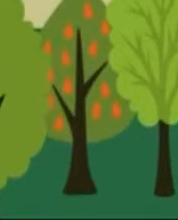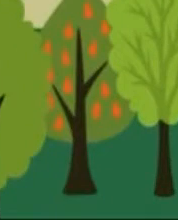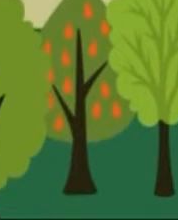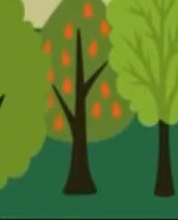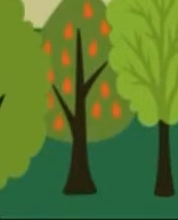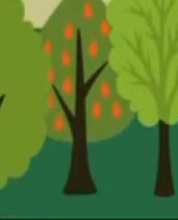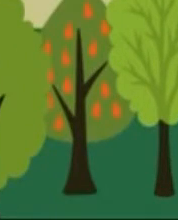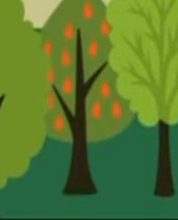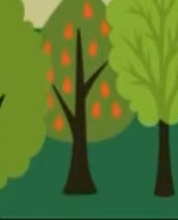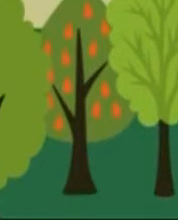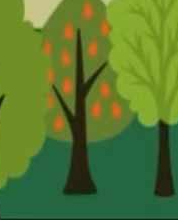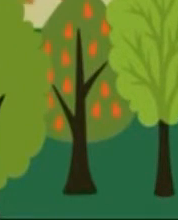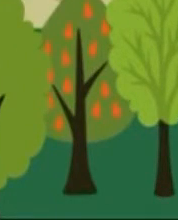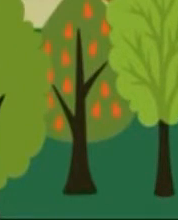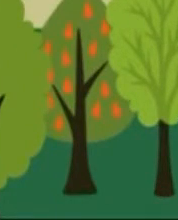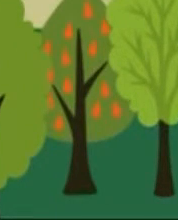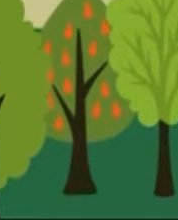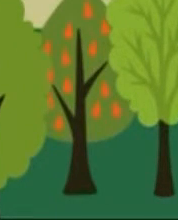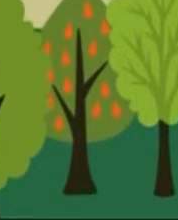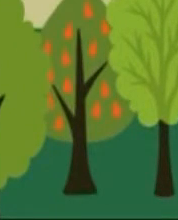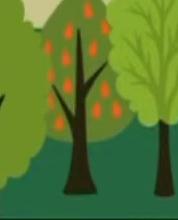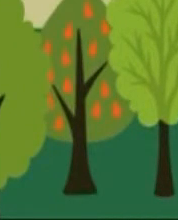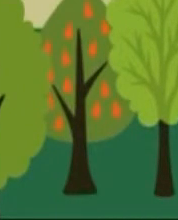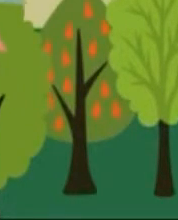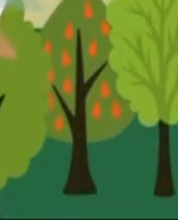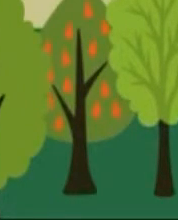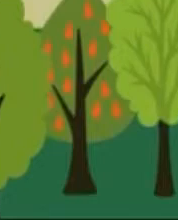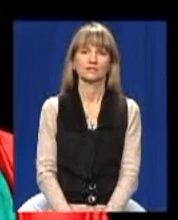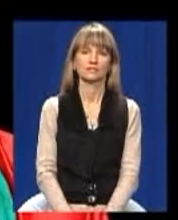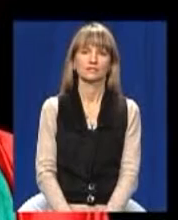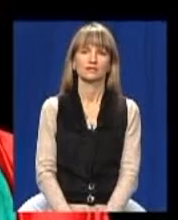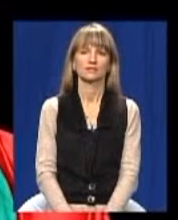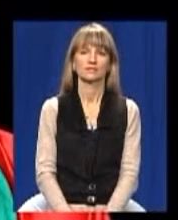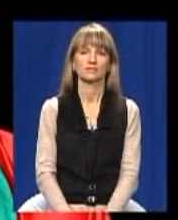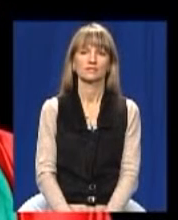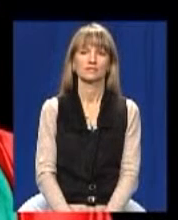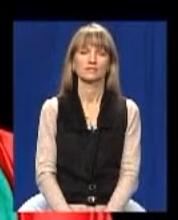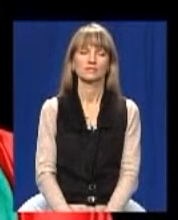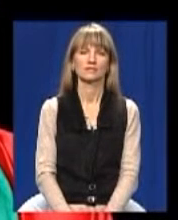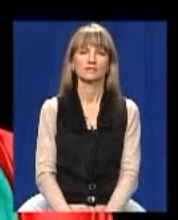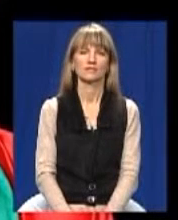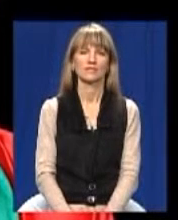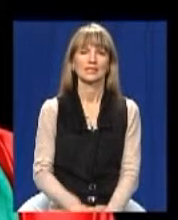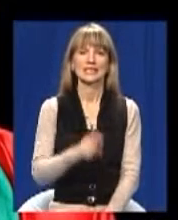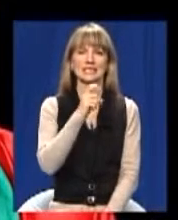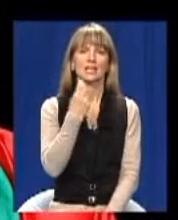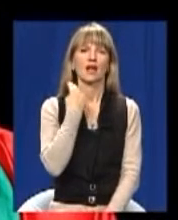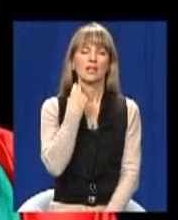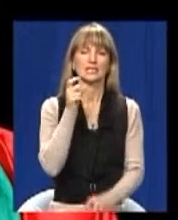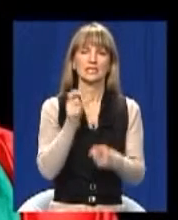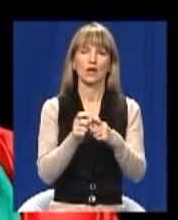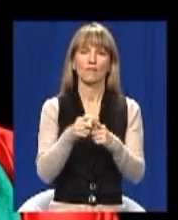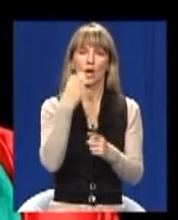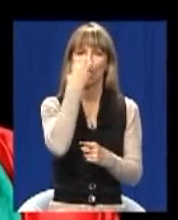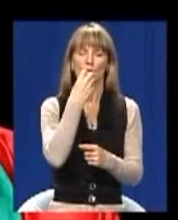Музика. англійської слово «клоун»